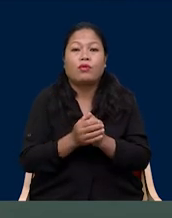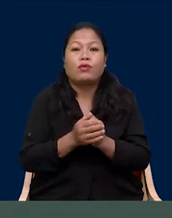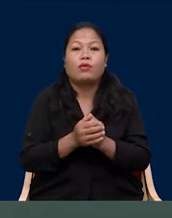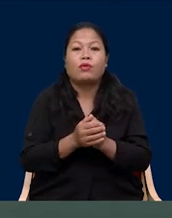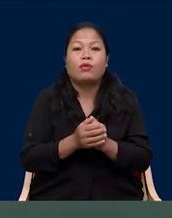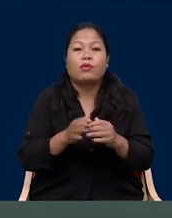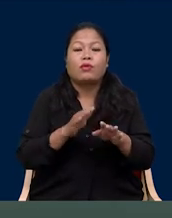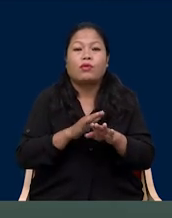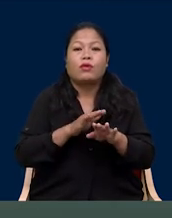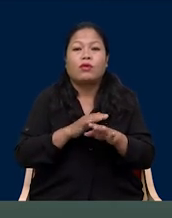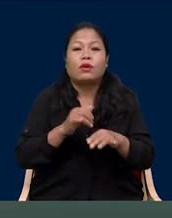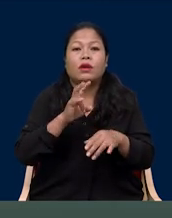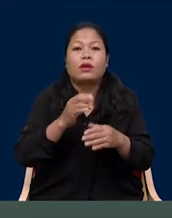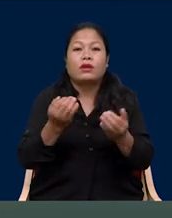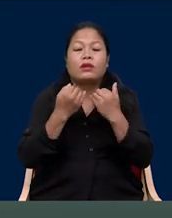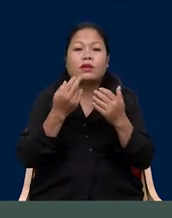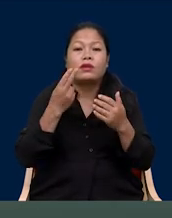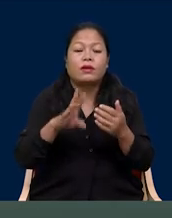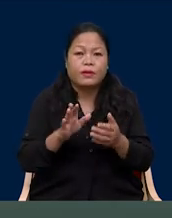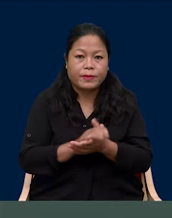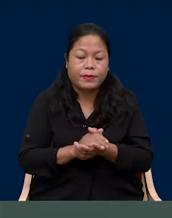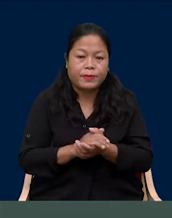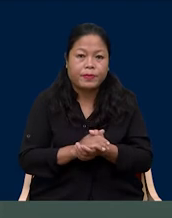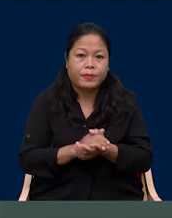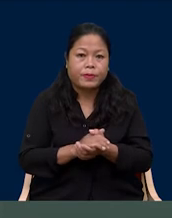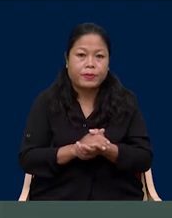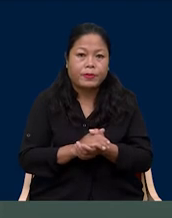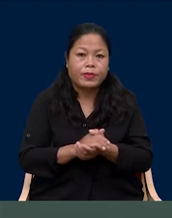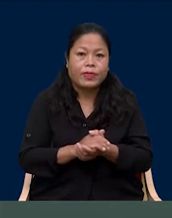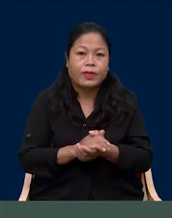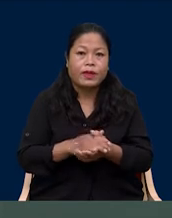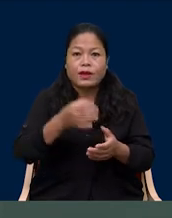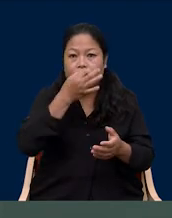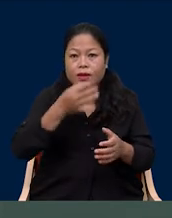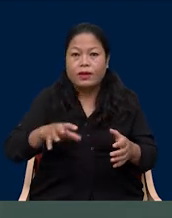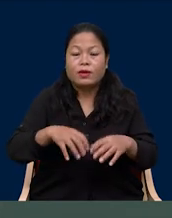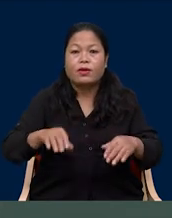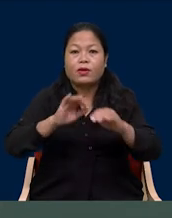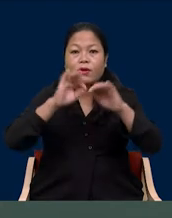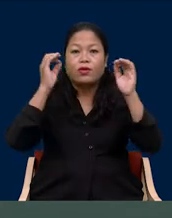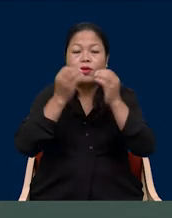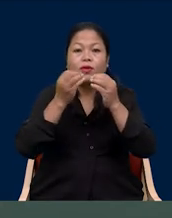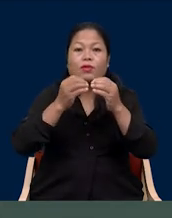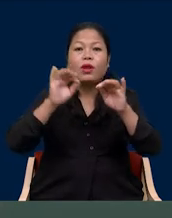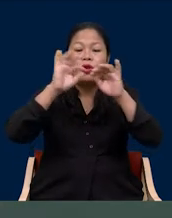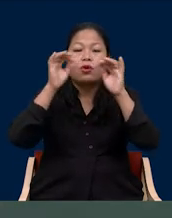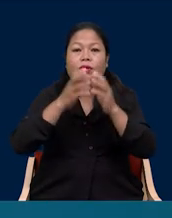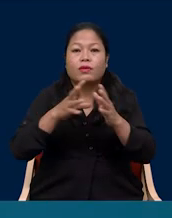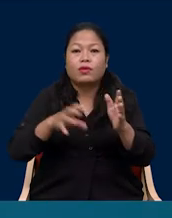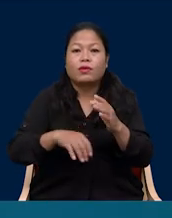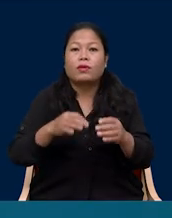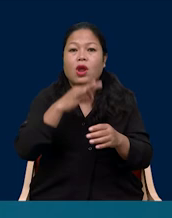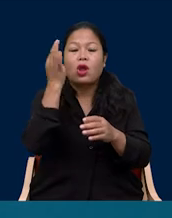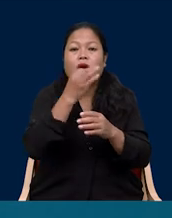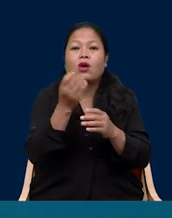चाहिँ हामीले यो स्कटल्यान्ड आर्ट्सबाट धेरै कुरा के सिक्न चाह्यो भने चाहिँ हाम्रो सिक्न पायौँ भने चाहिँ लोकल इज ग्लोबल र ग्लोबल इज लोकल भइसक्यो